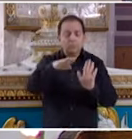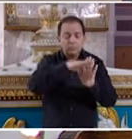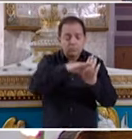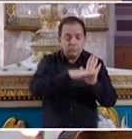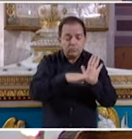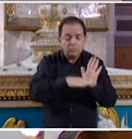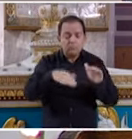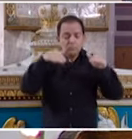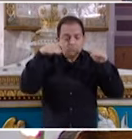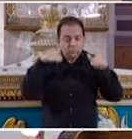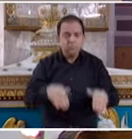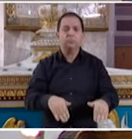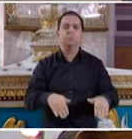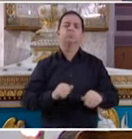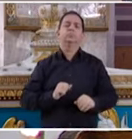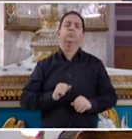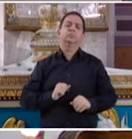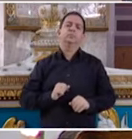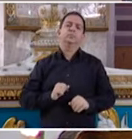αυτού.